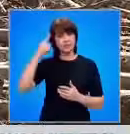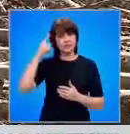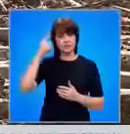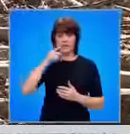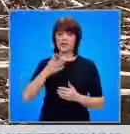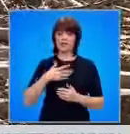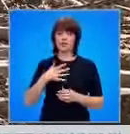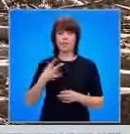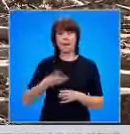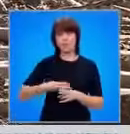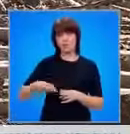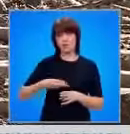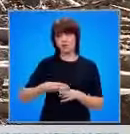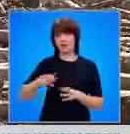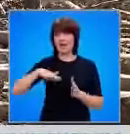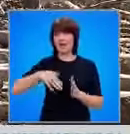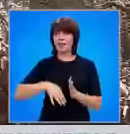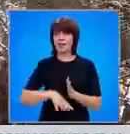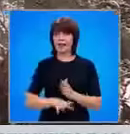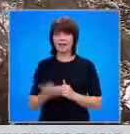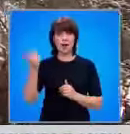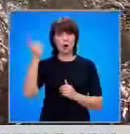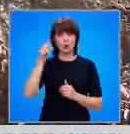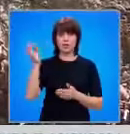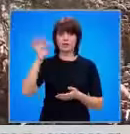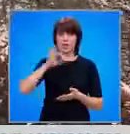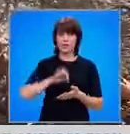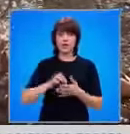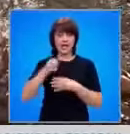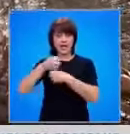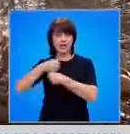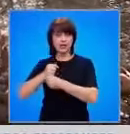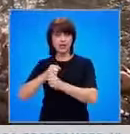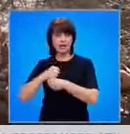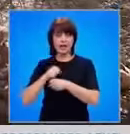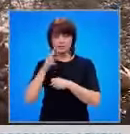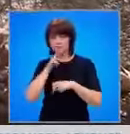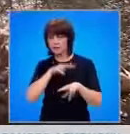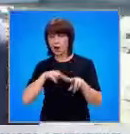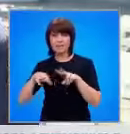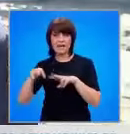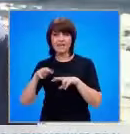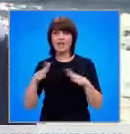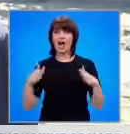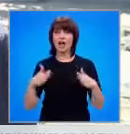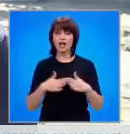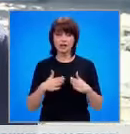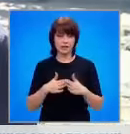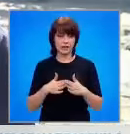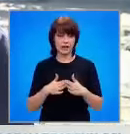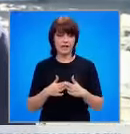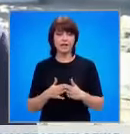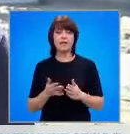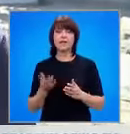аварийно почистване на реката, а от утре в района идва инженер-конструктор, който да обследва най-засегнатите къщи. Там ще бъде дадено